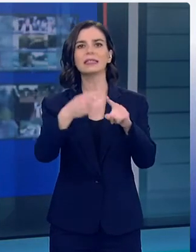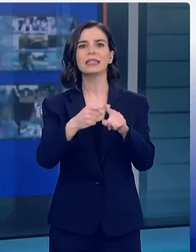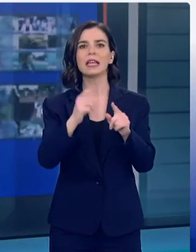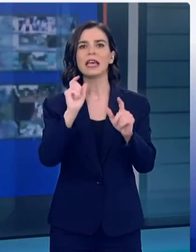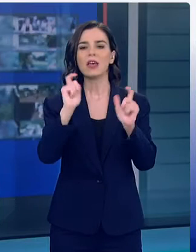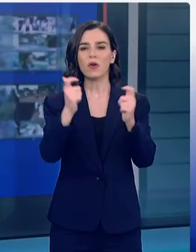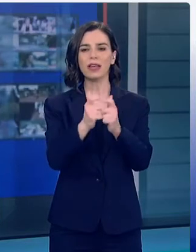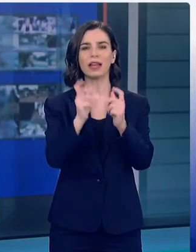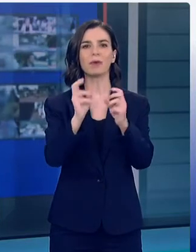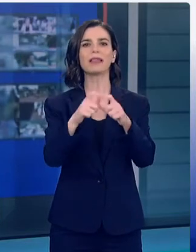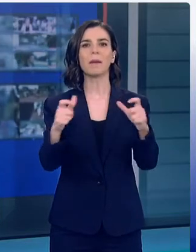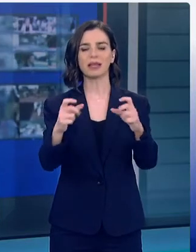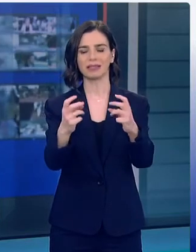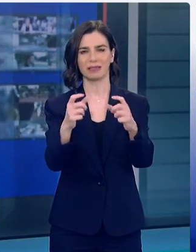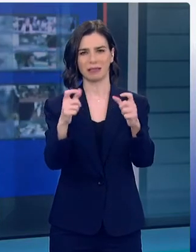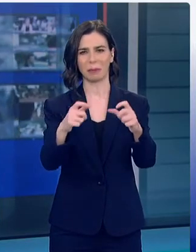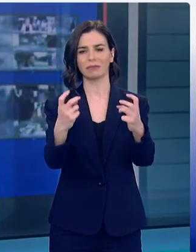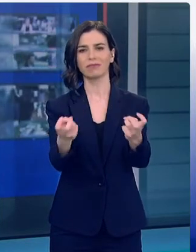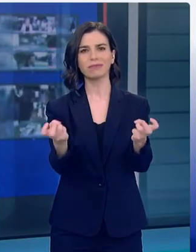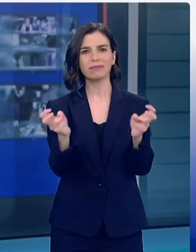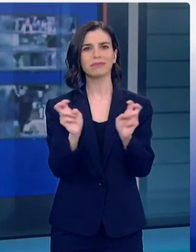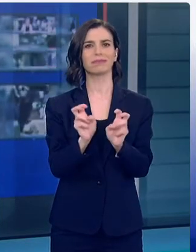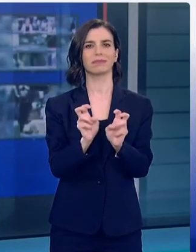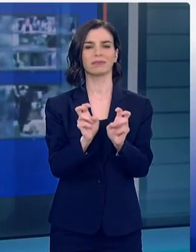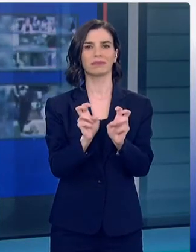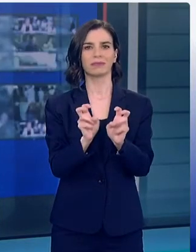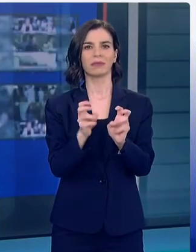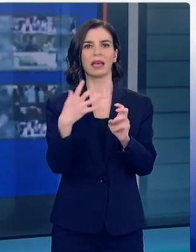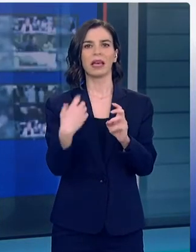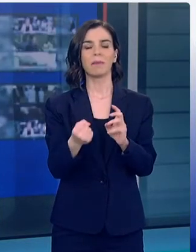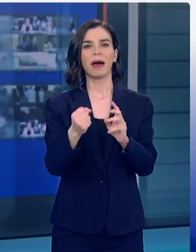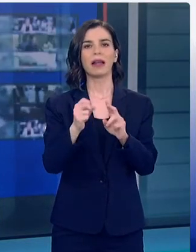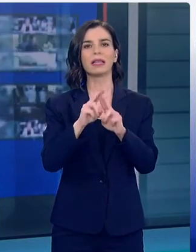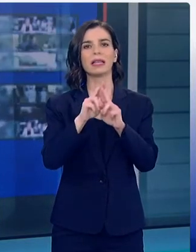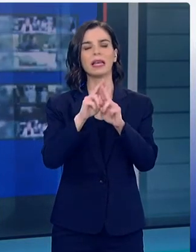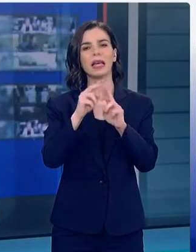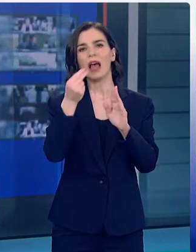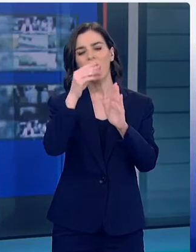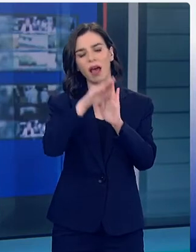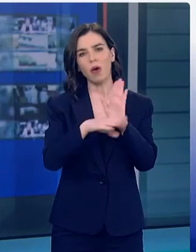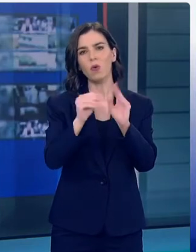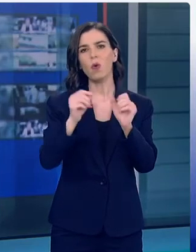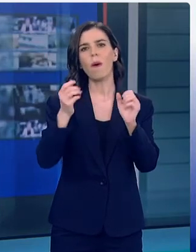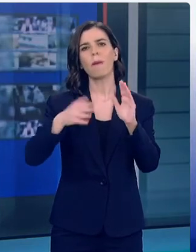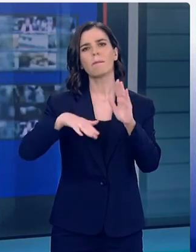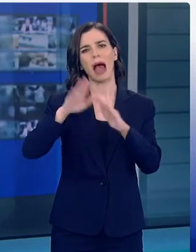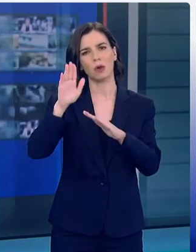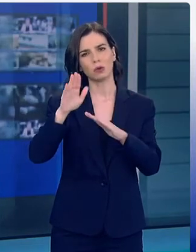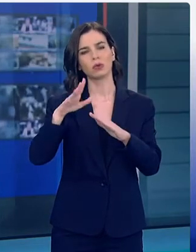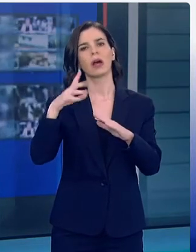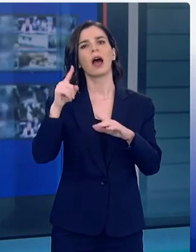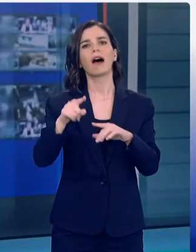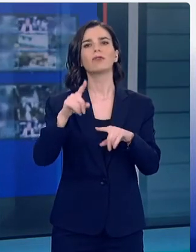γύρω από το καθημερινό τραπέζι. Υπάρχει ένας περίφημος εθνικός διατροφικός οδηγός για ενήλικες, ο οποίος βασίζεται στην